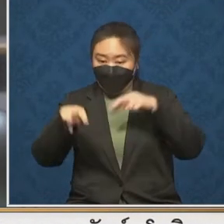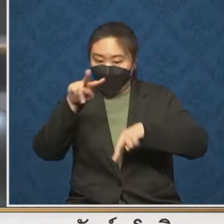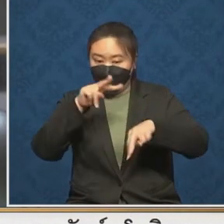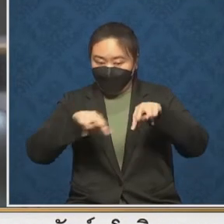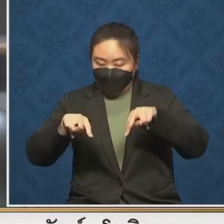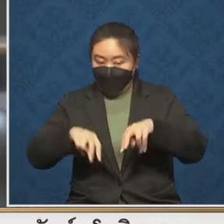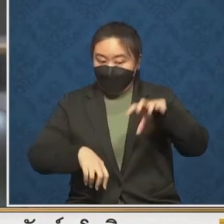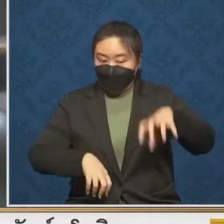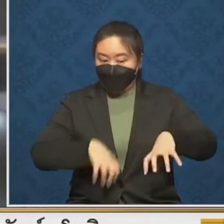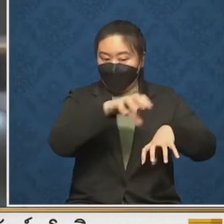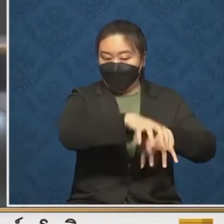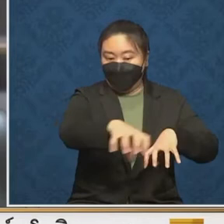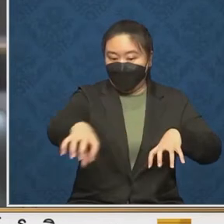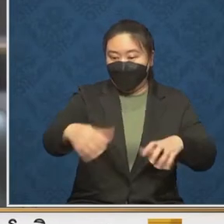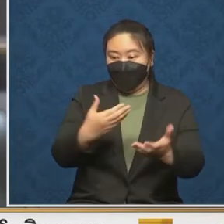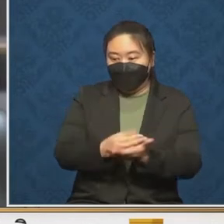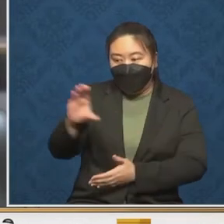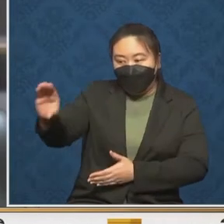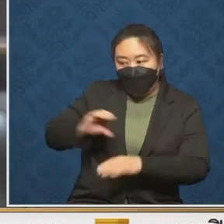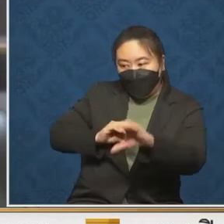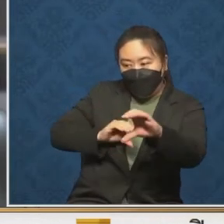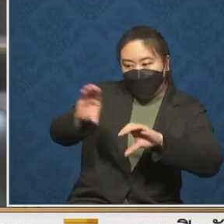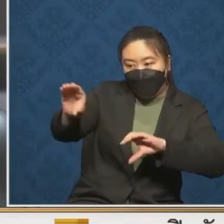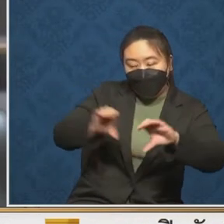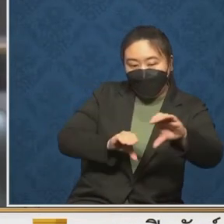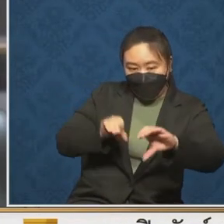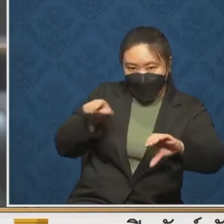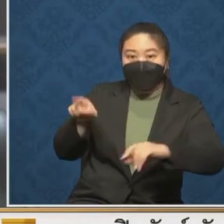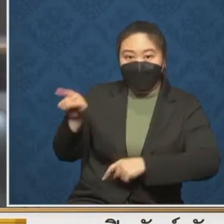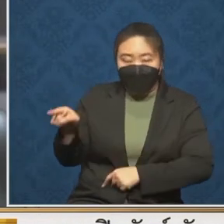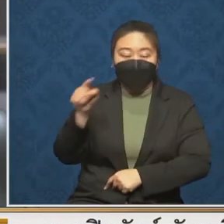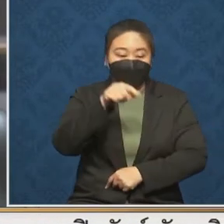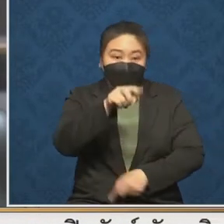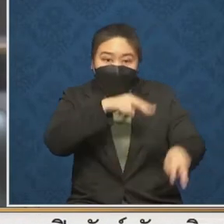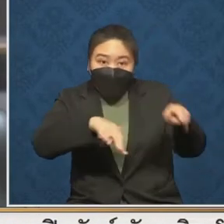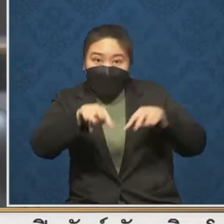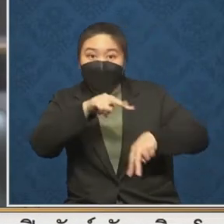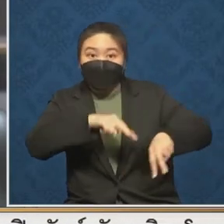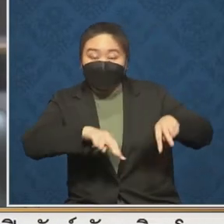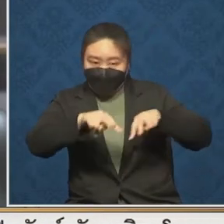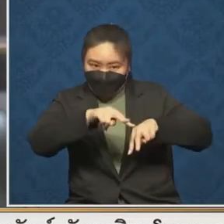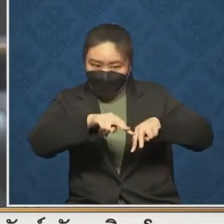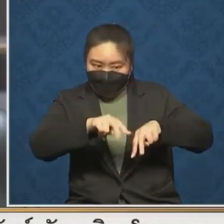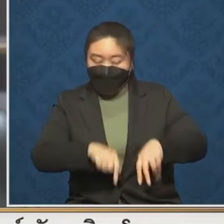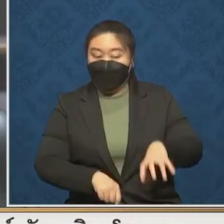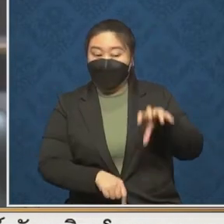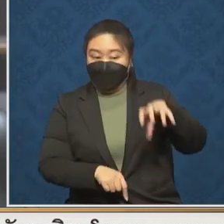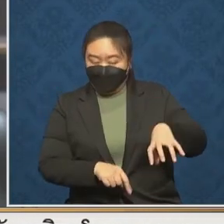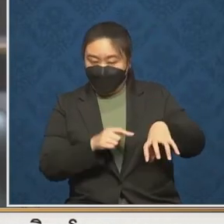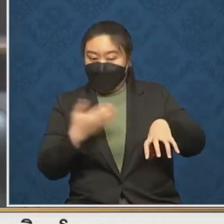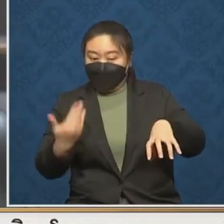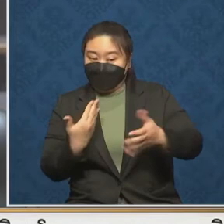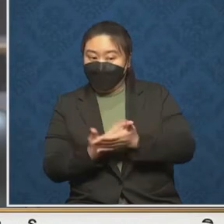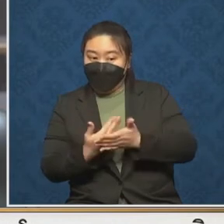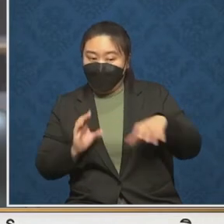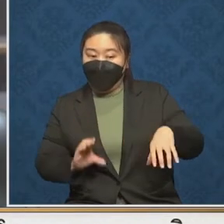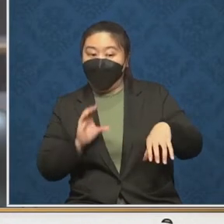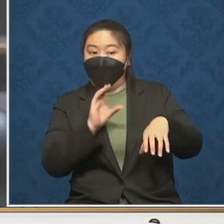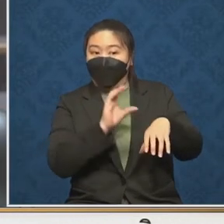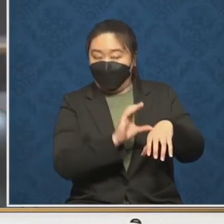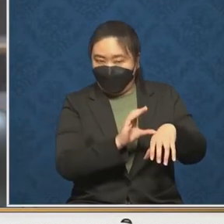าณและในรัฐธรรมนูญก็กำหนดว่าหน่วยรับงบประมาณเนี่ยจะต้องนำเงินไปใช้อย่างถูกต้องตามพระ